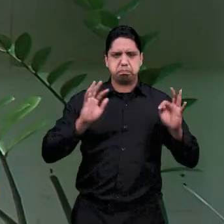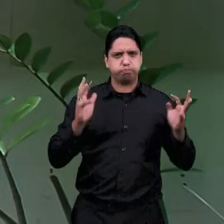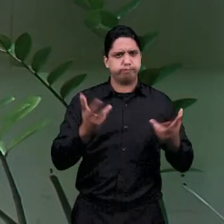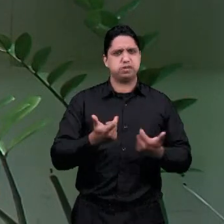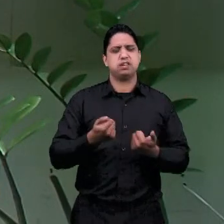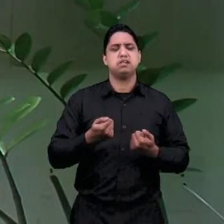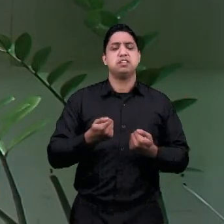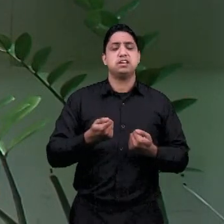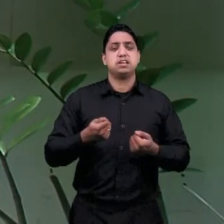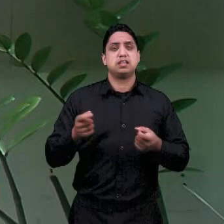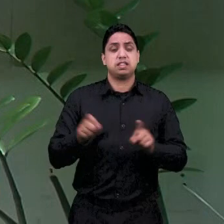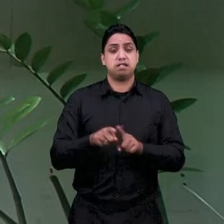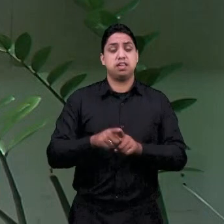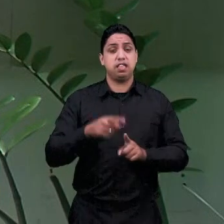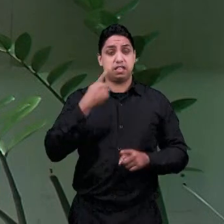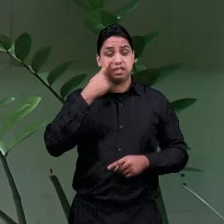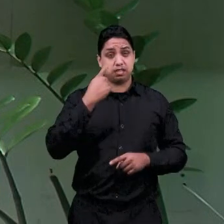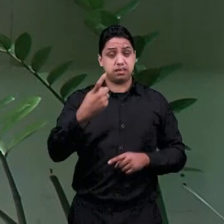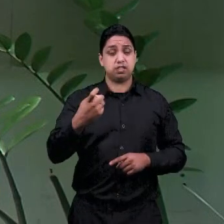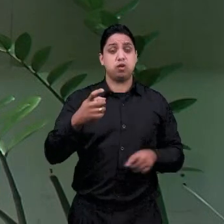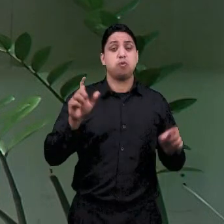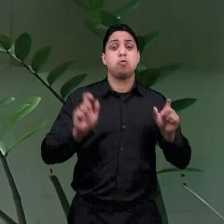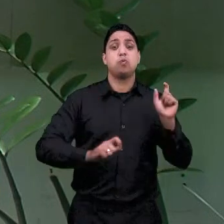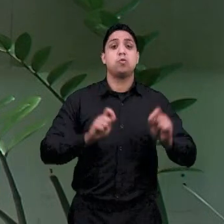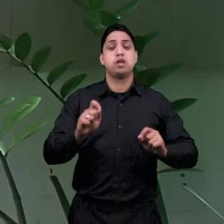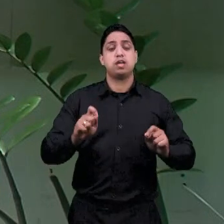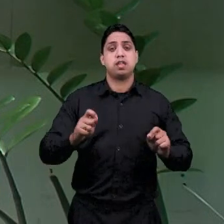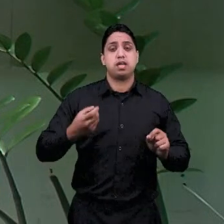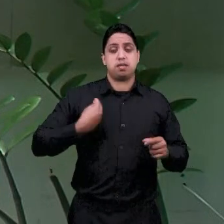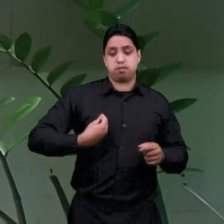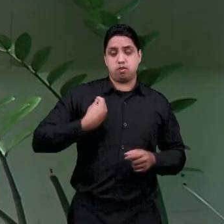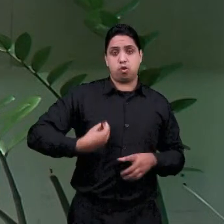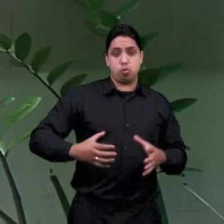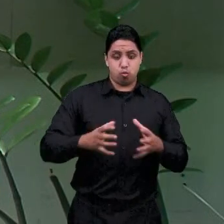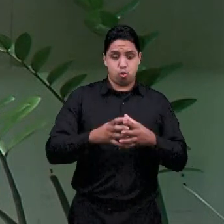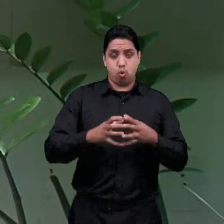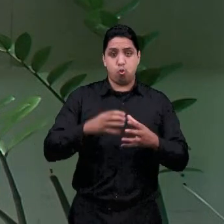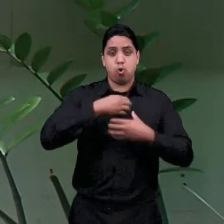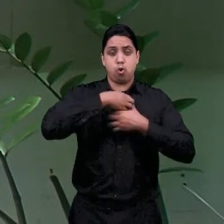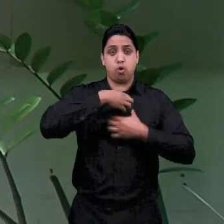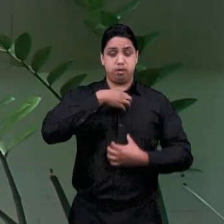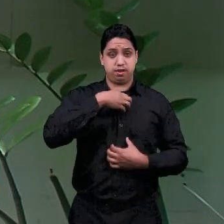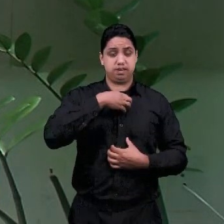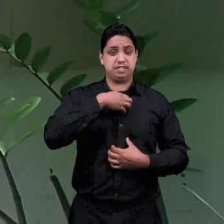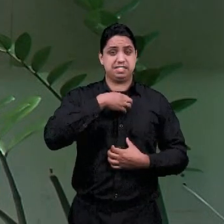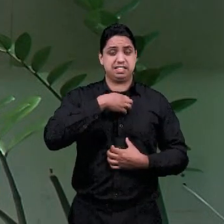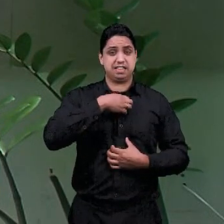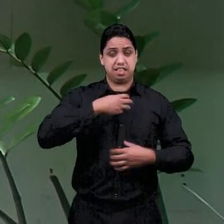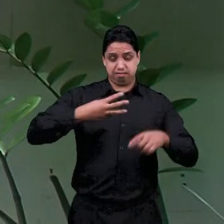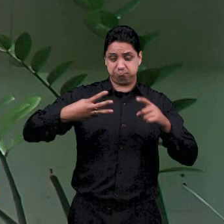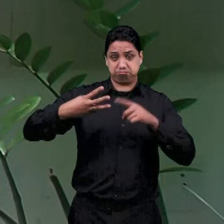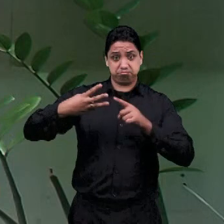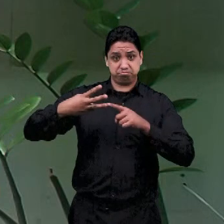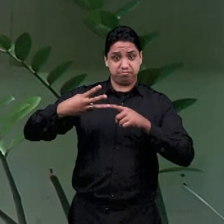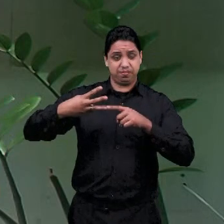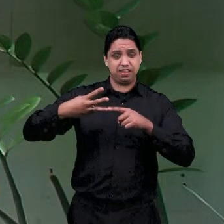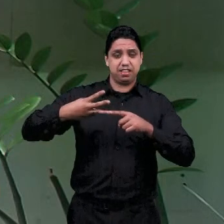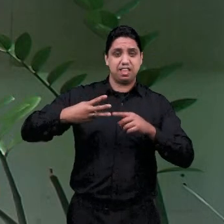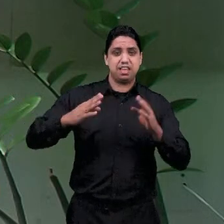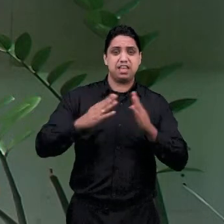ici. Et ce qui est très intéressant pour nous, c'est la participation d'un groupe d'ouvriers de l'église de